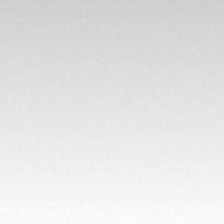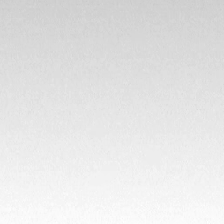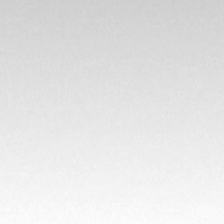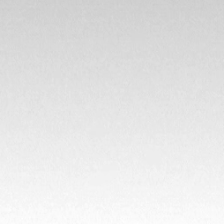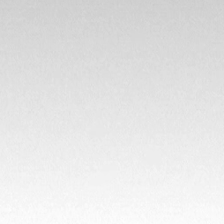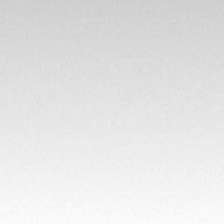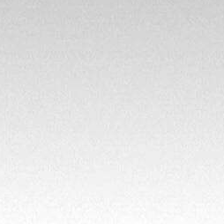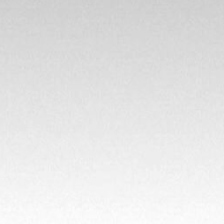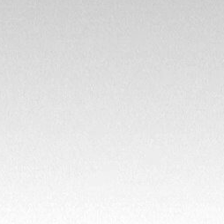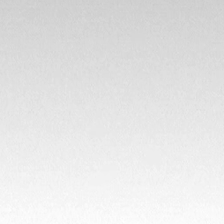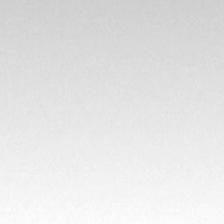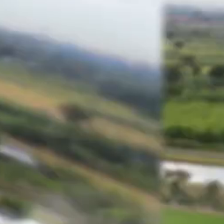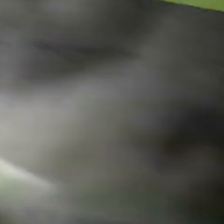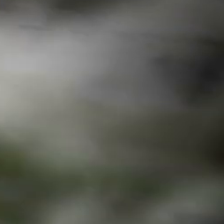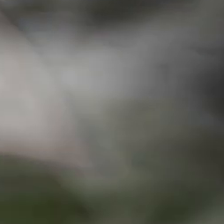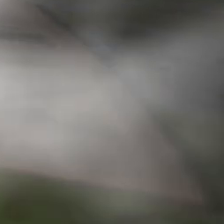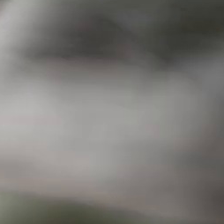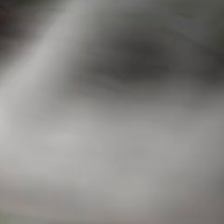ตอล